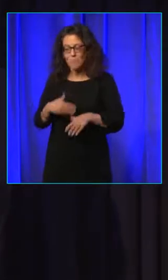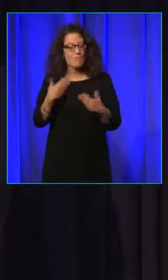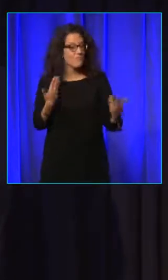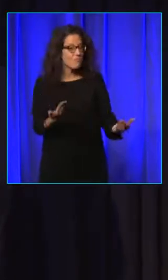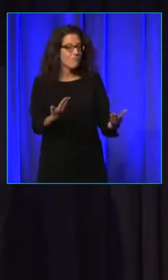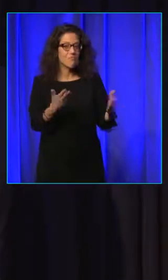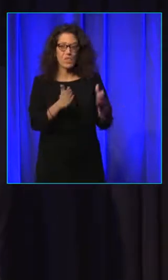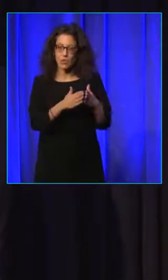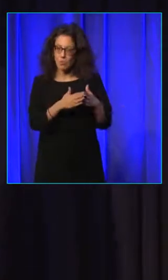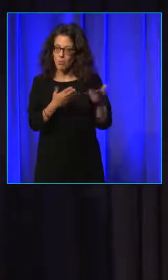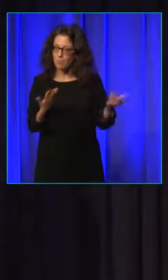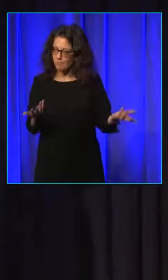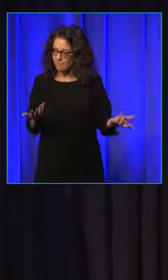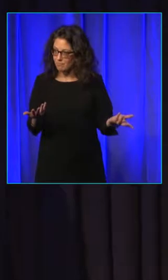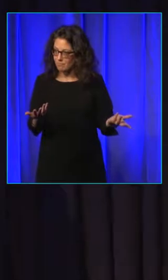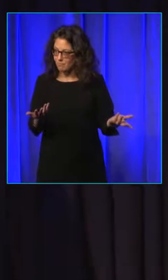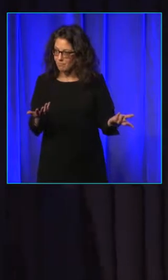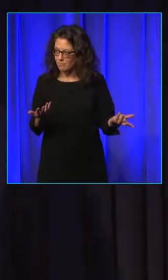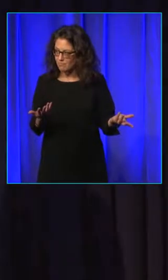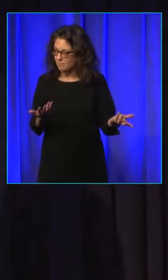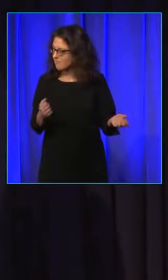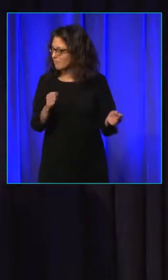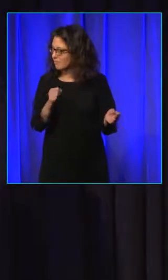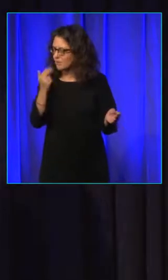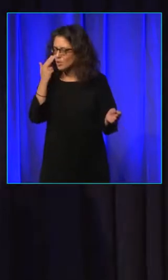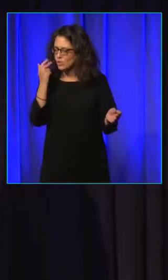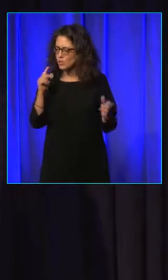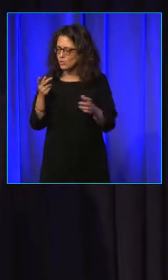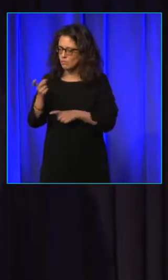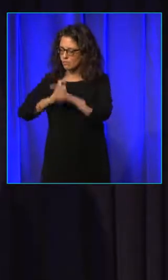demander, vous avez vu, je vais vous repasser le...